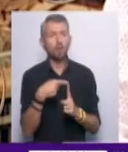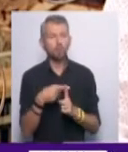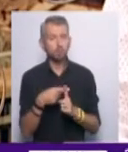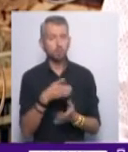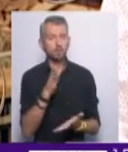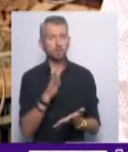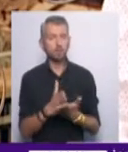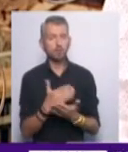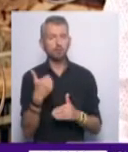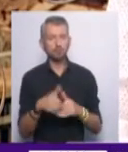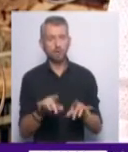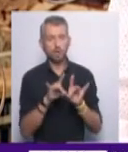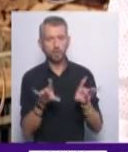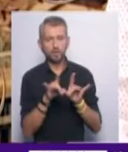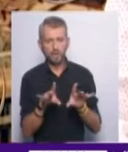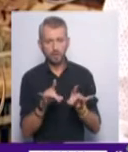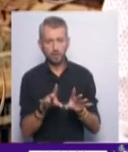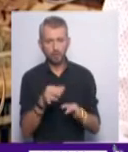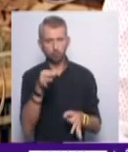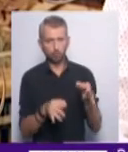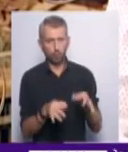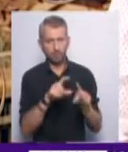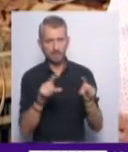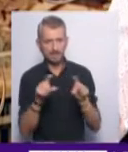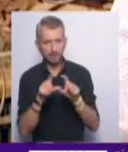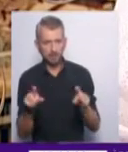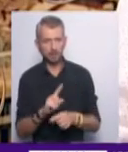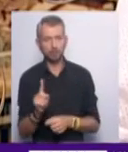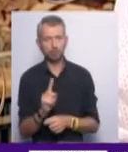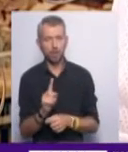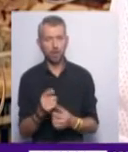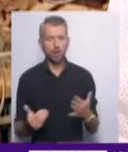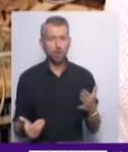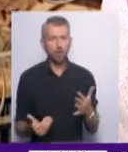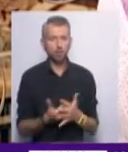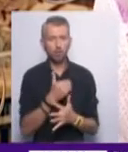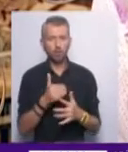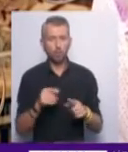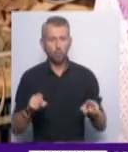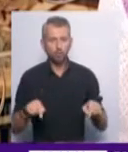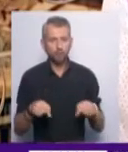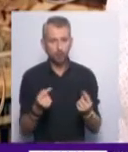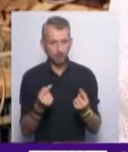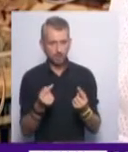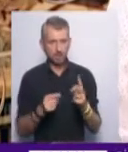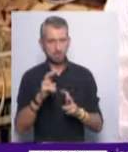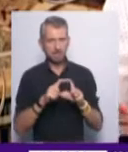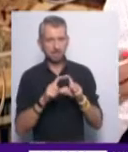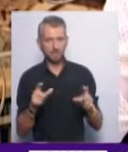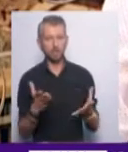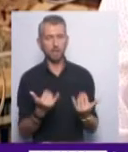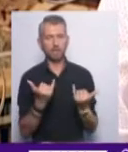вже роз'яснення відповідних судових інстанцій, що нове утворене підприємство, яке